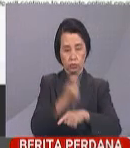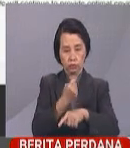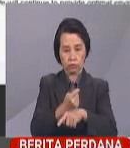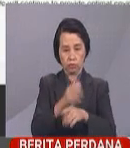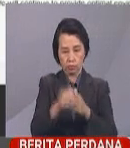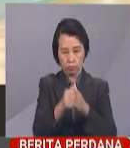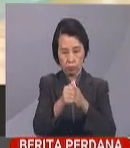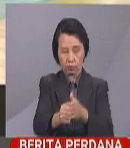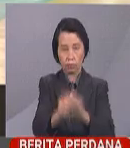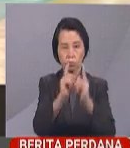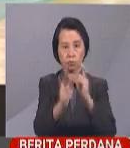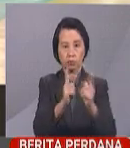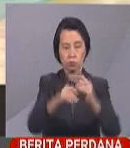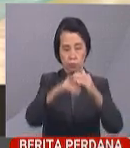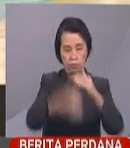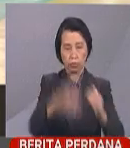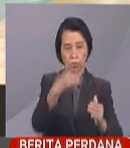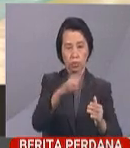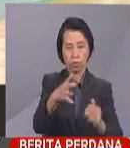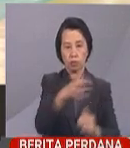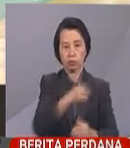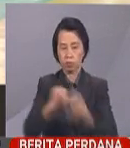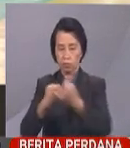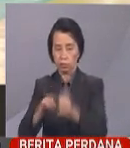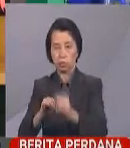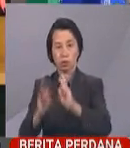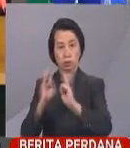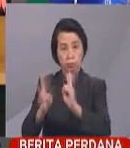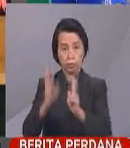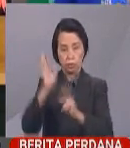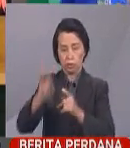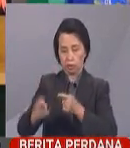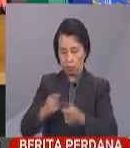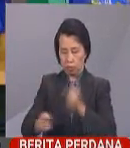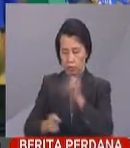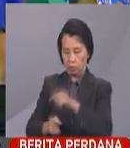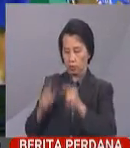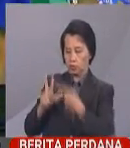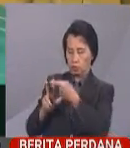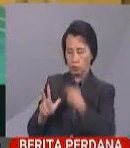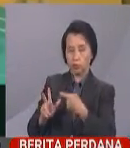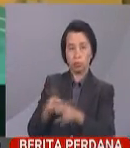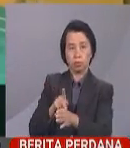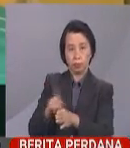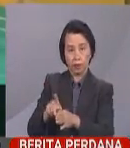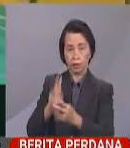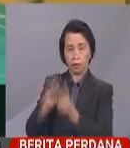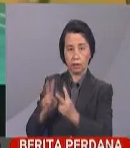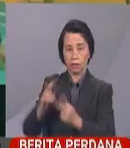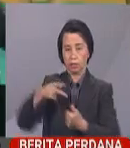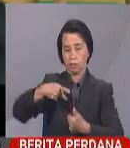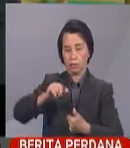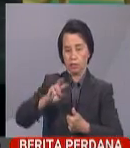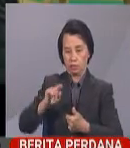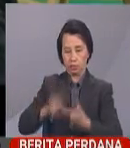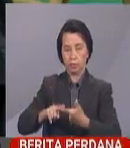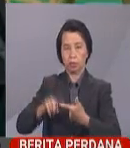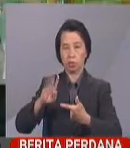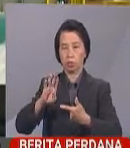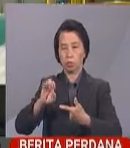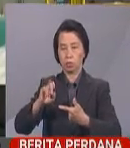mengemudi perseorangan bawah 18 mereka jabatan regu akan dikendalikan tiga pakar beregu Tong Khan